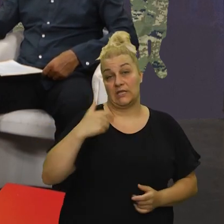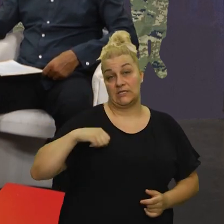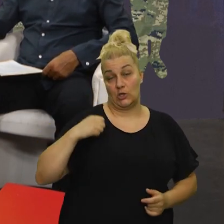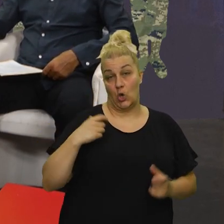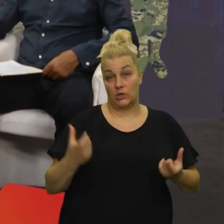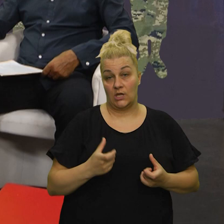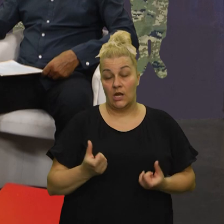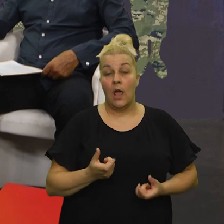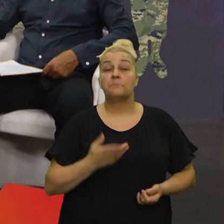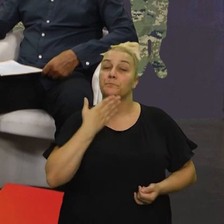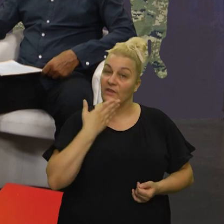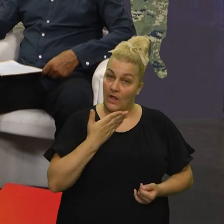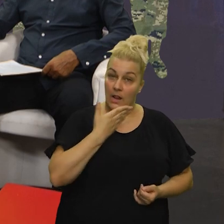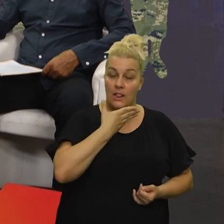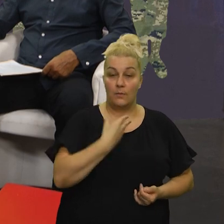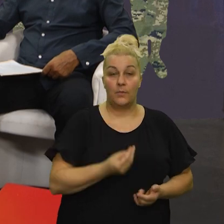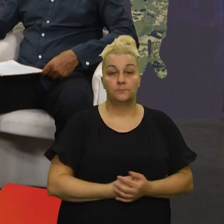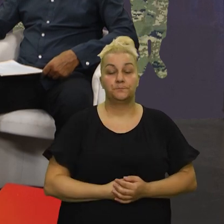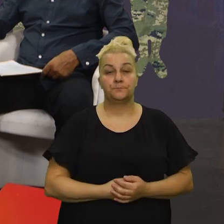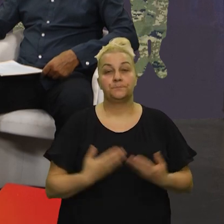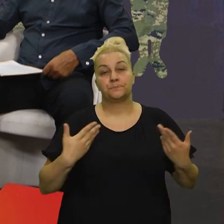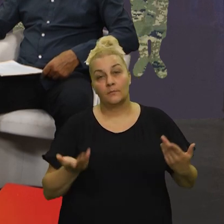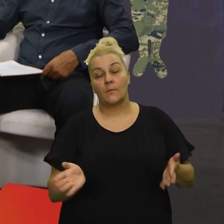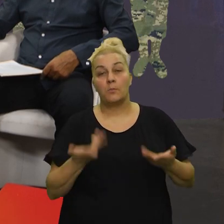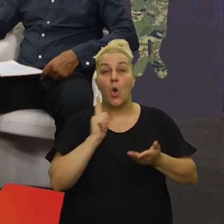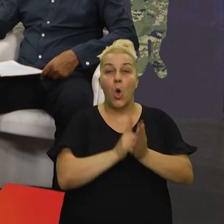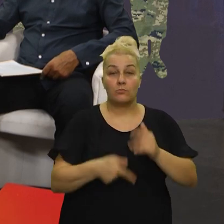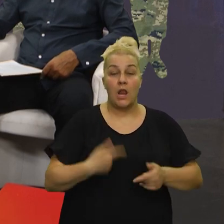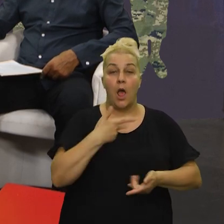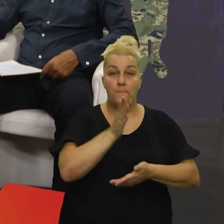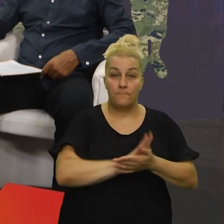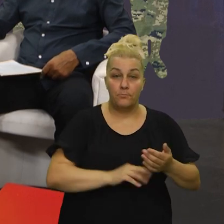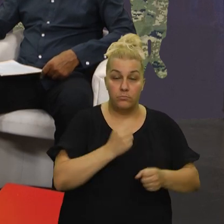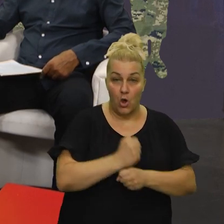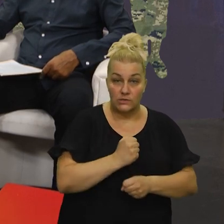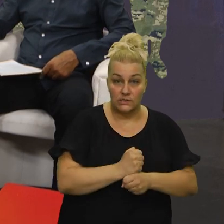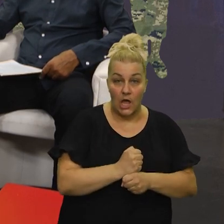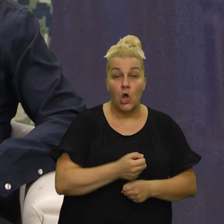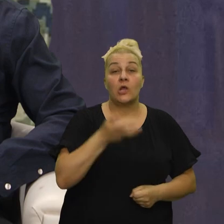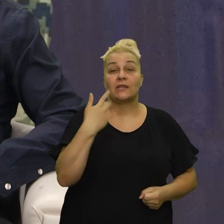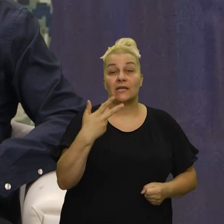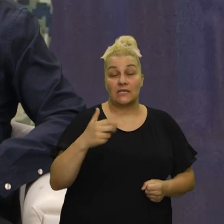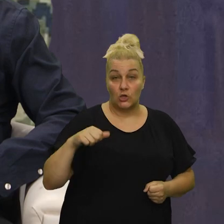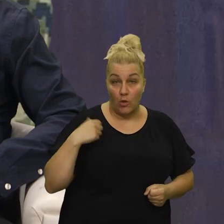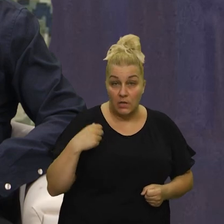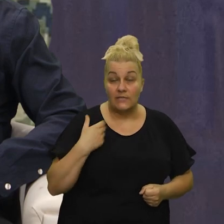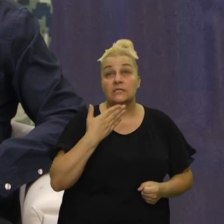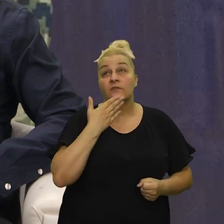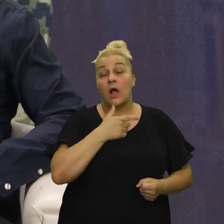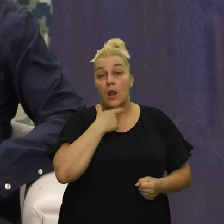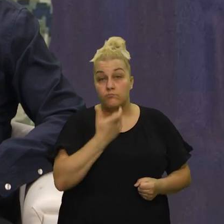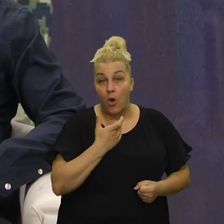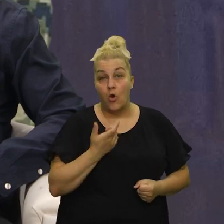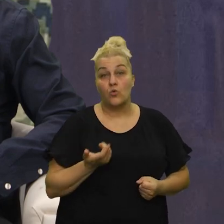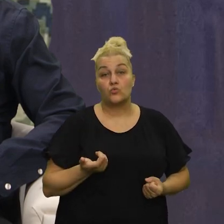lijepa. Ajmo mi, satniče, odmah na posao. 30. obljetnica, hvala dragom